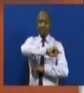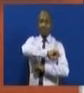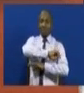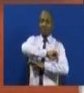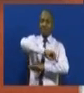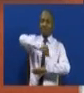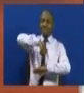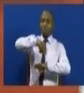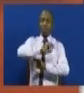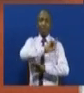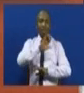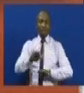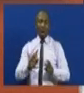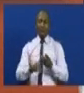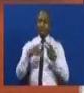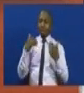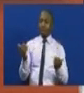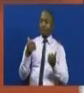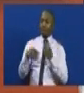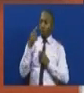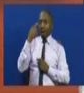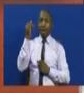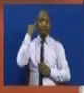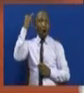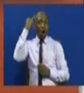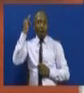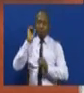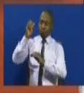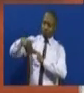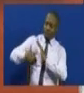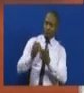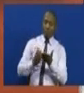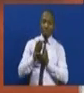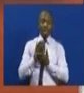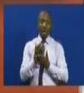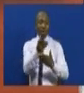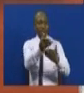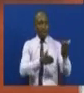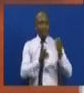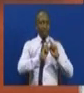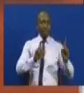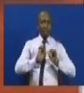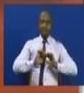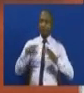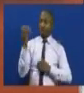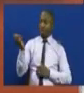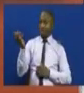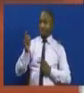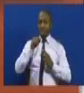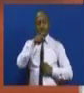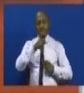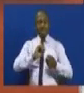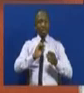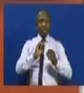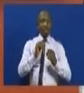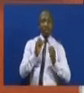karafu visiwani Zanzibar. Na sasa tuende tukaangalie maoni ambayo umetutumia kupitia kurasa zetu mbalimbali za mitandao ya kijamii ikiwa ni Instagram,